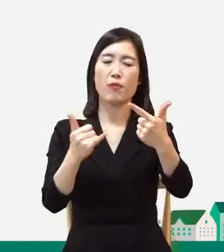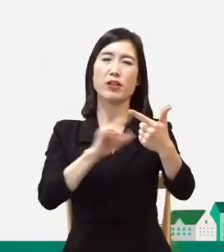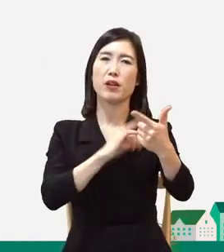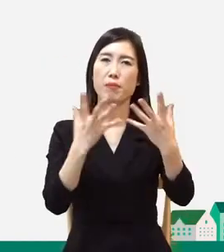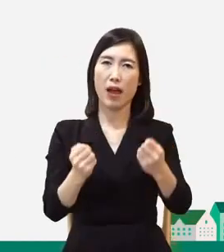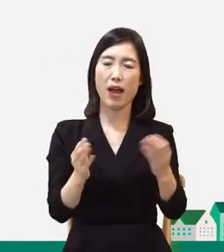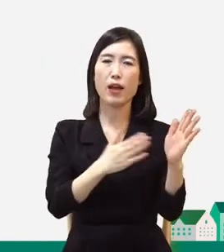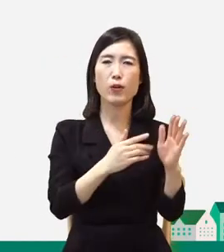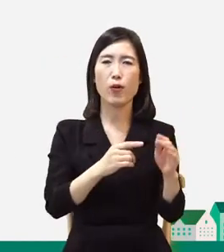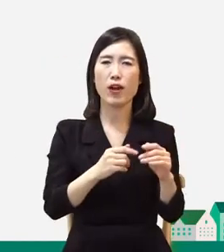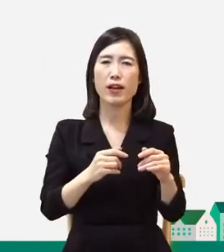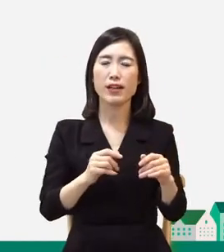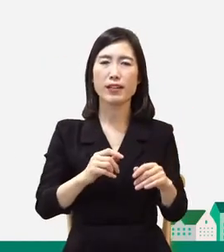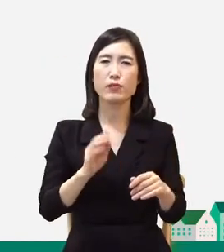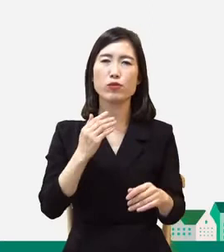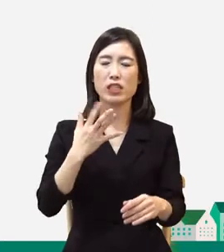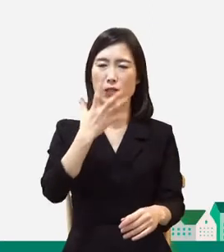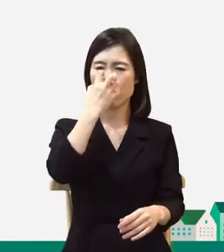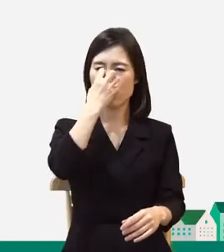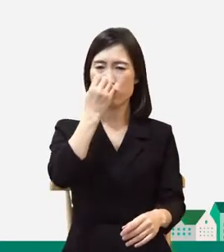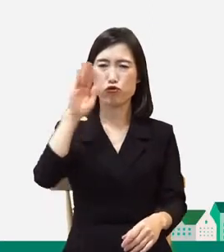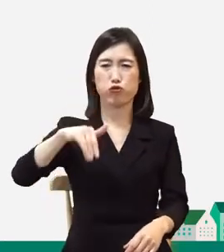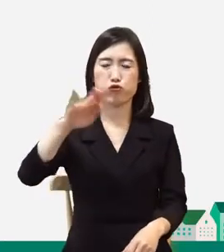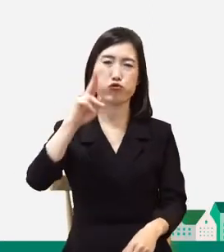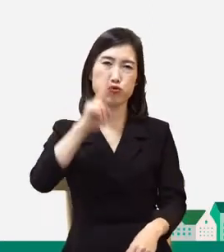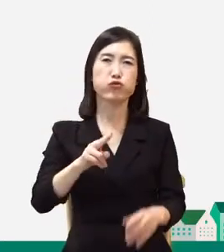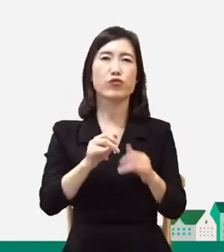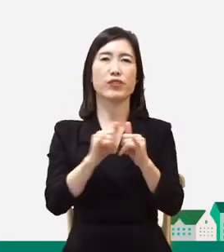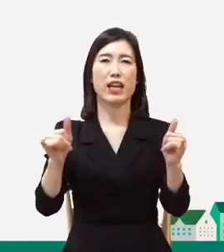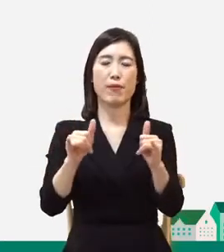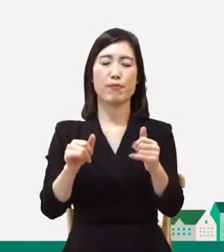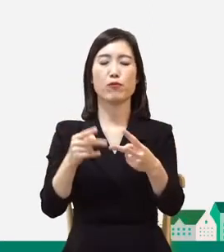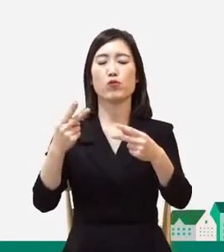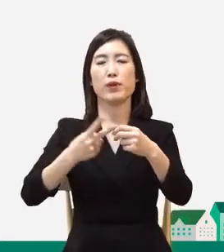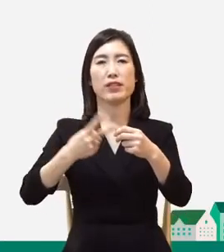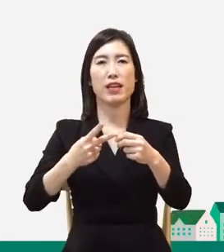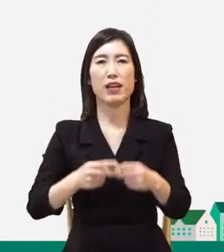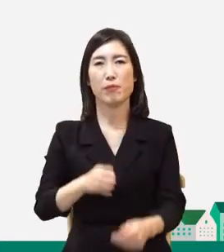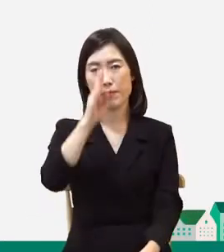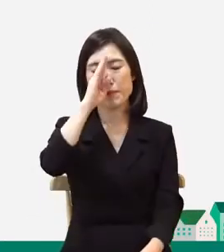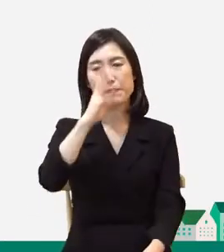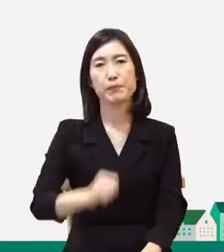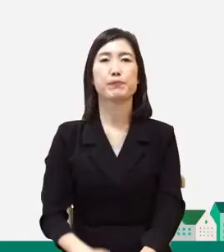16명이시고, 양극성 장애와 우울 장애가 두 번째로 많습니다.